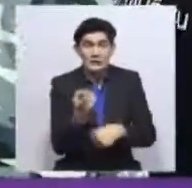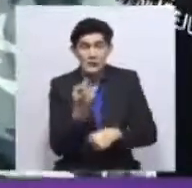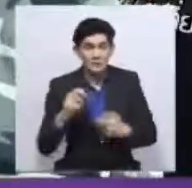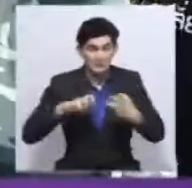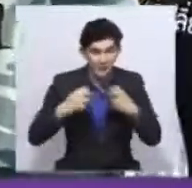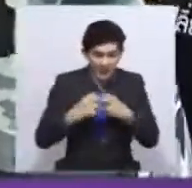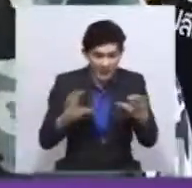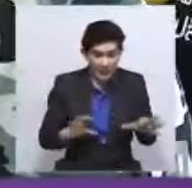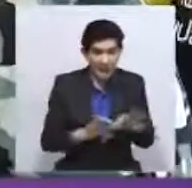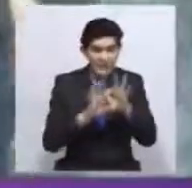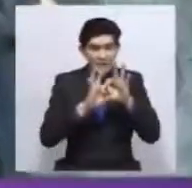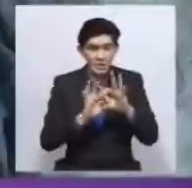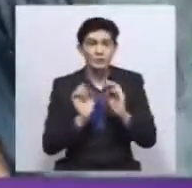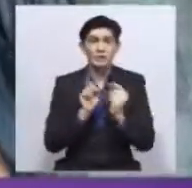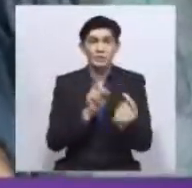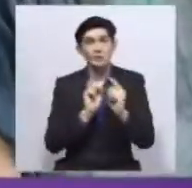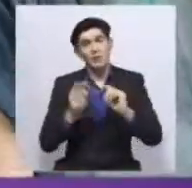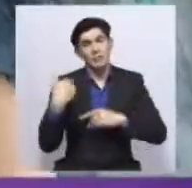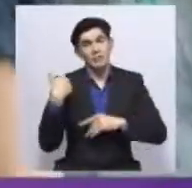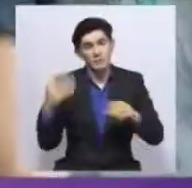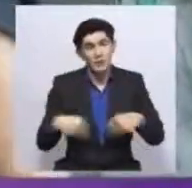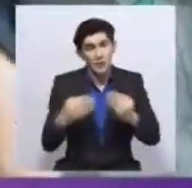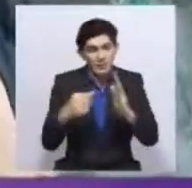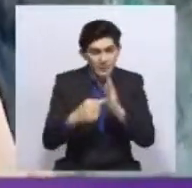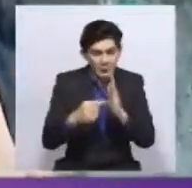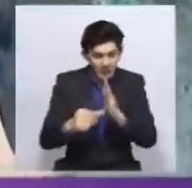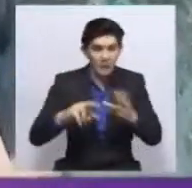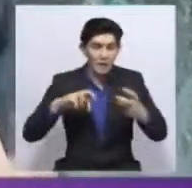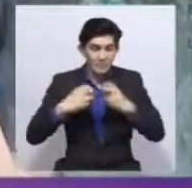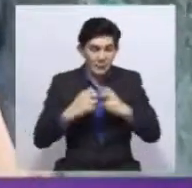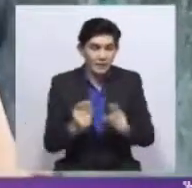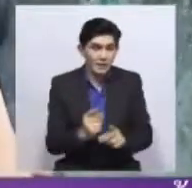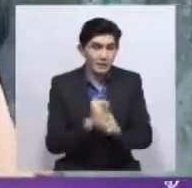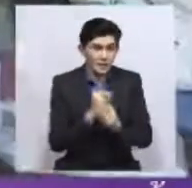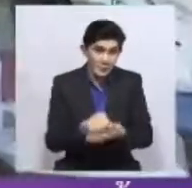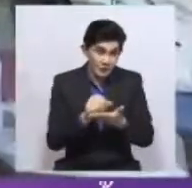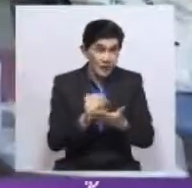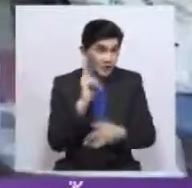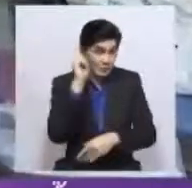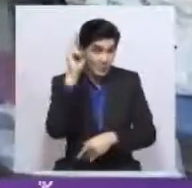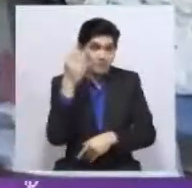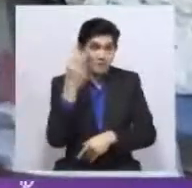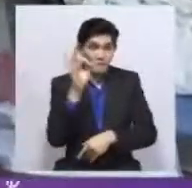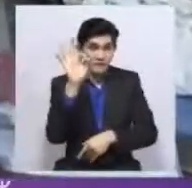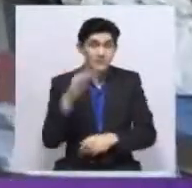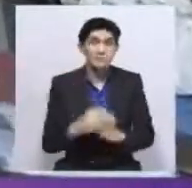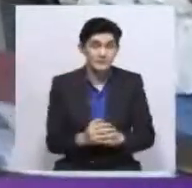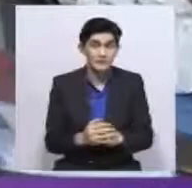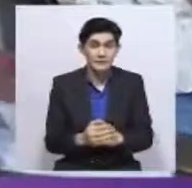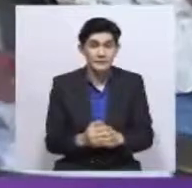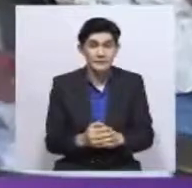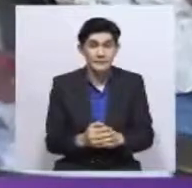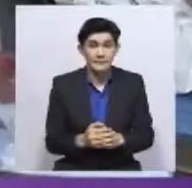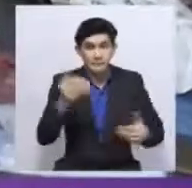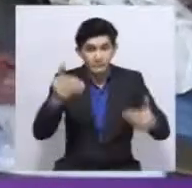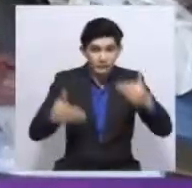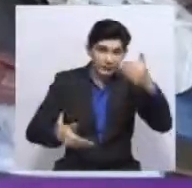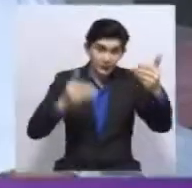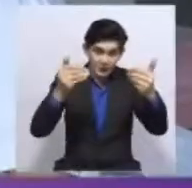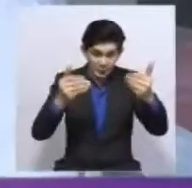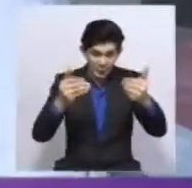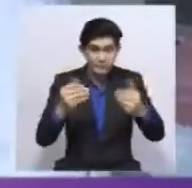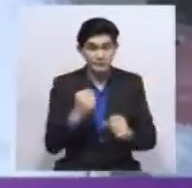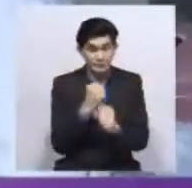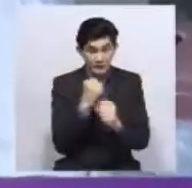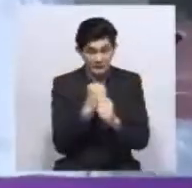ามถึงปัญหาที่เกิดขึ้นภายในชุมชนเพื่อหาทางแก้ไขปัญหาและมีบริการตัดผมฟรีอีกด้วยนะครับกิจกรรมของห